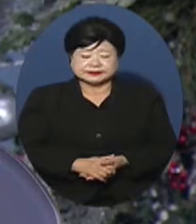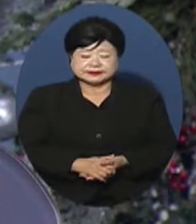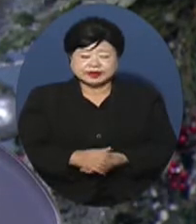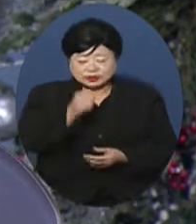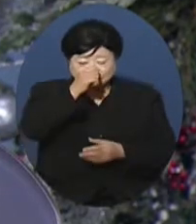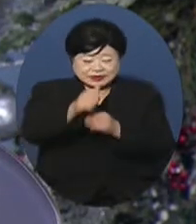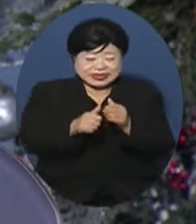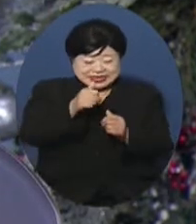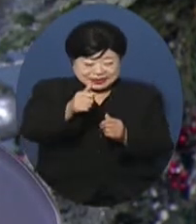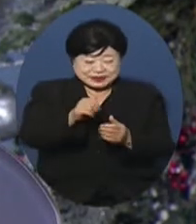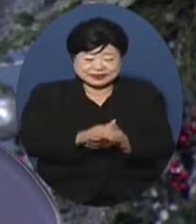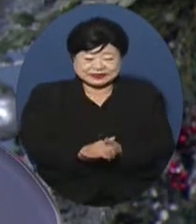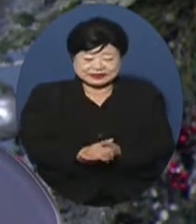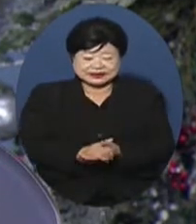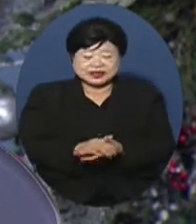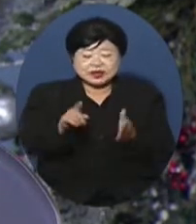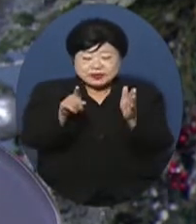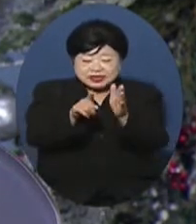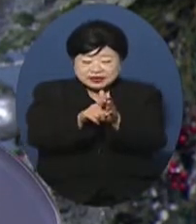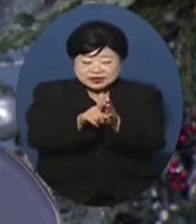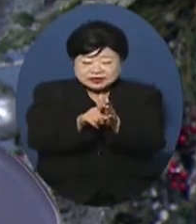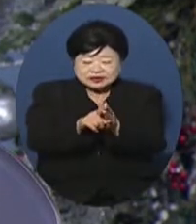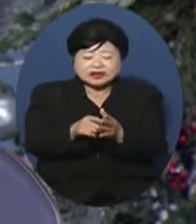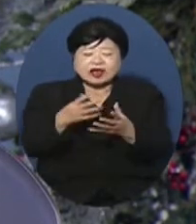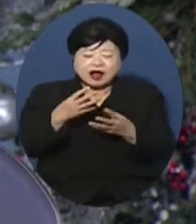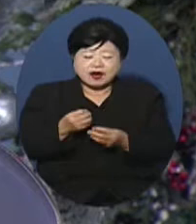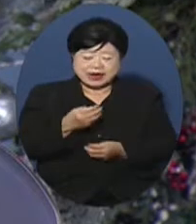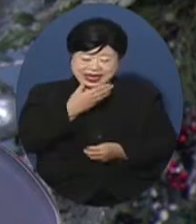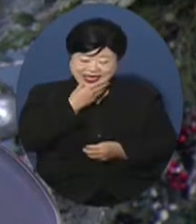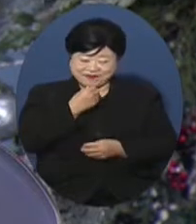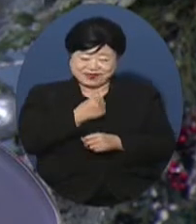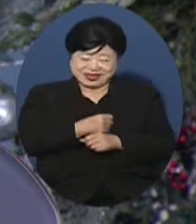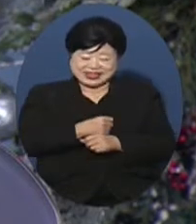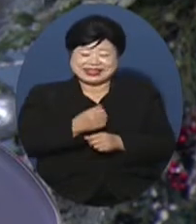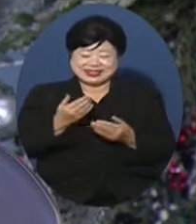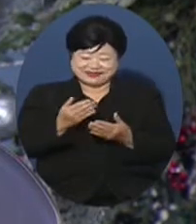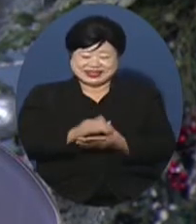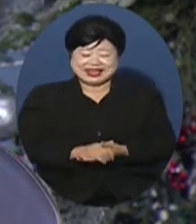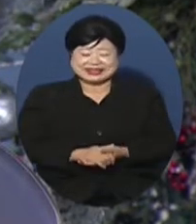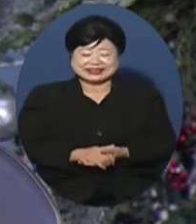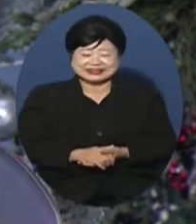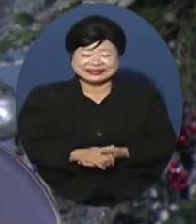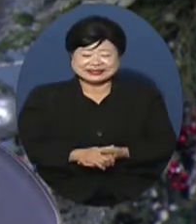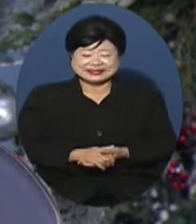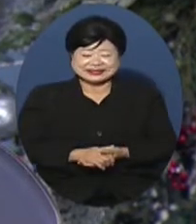조시 1이면 있는다는 것은 얼마나 행복한 일인지 모릅니다